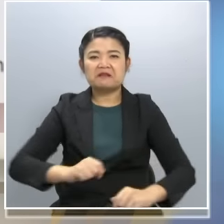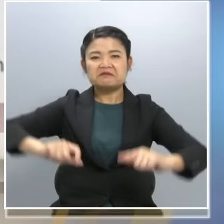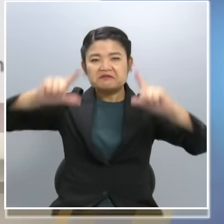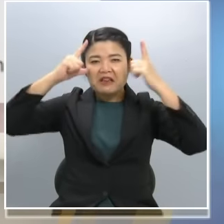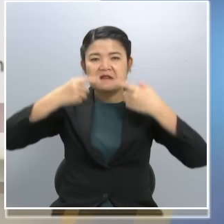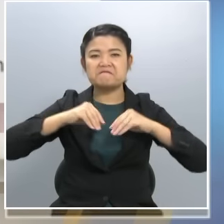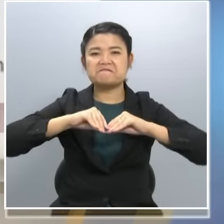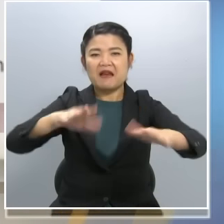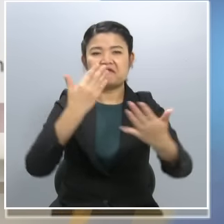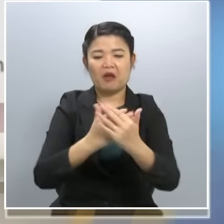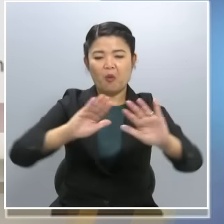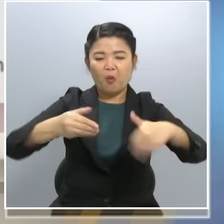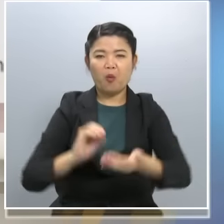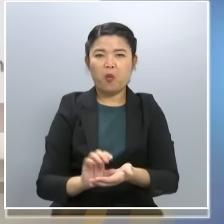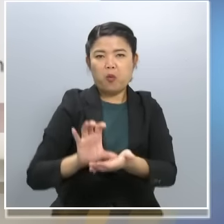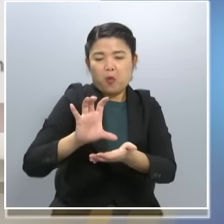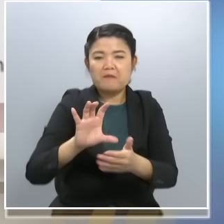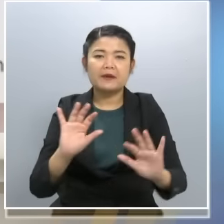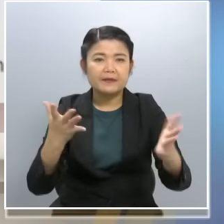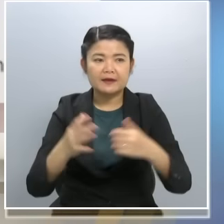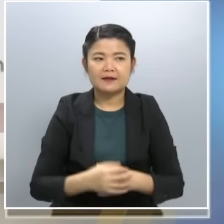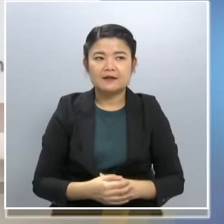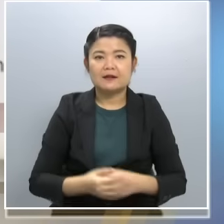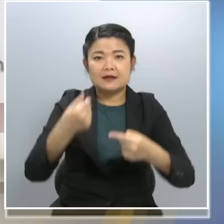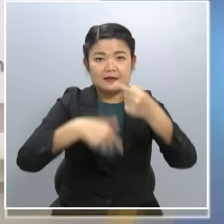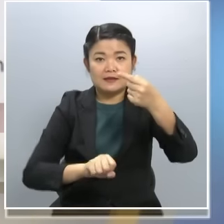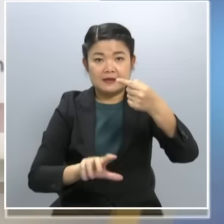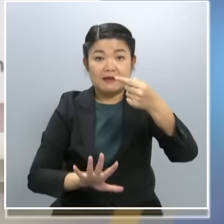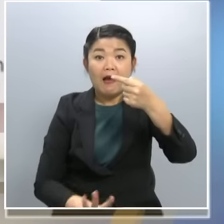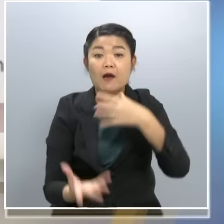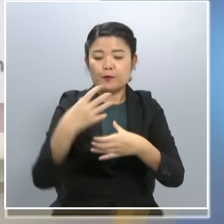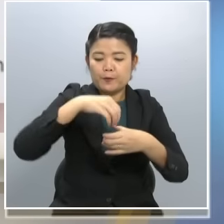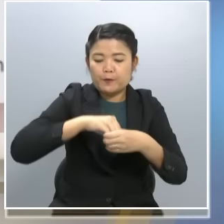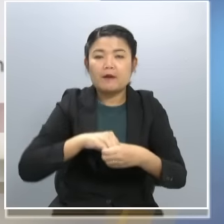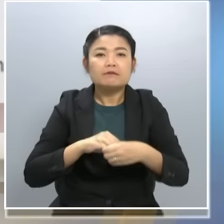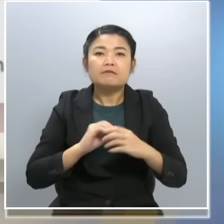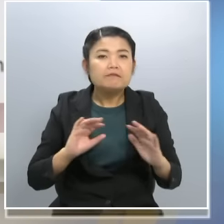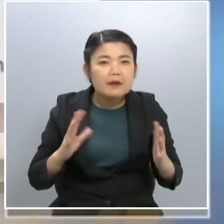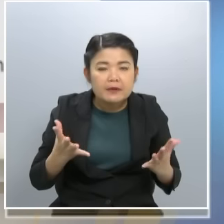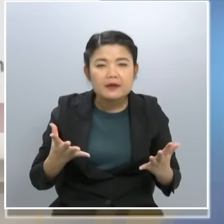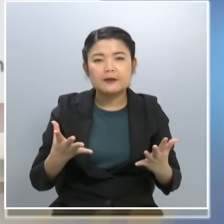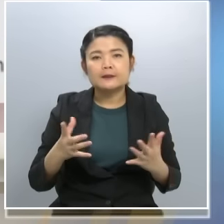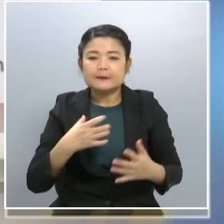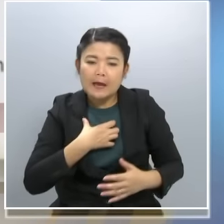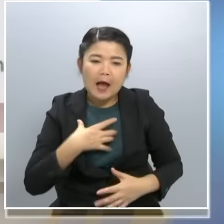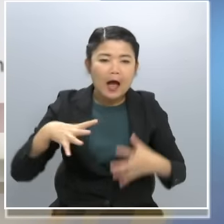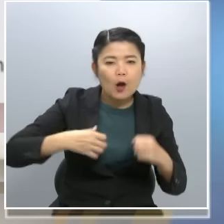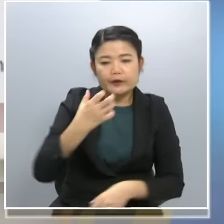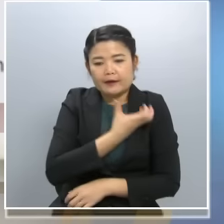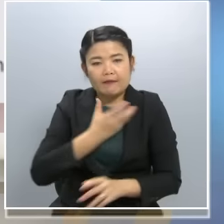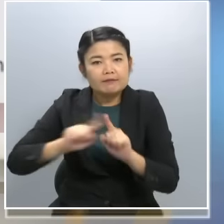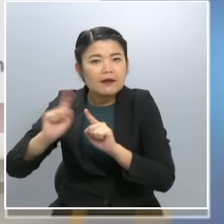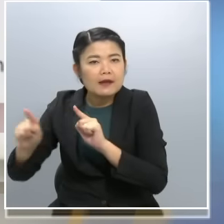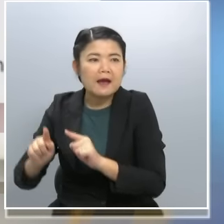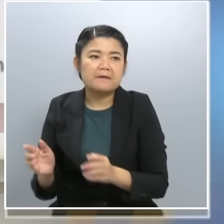จนอู้ฟู่หรอกเจ้าคะศีล 5ข้อยังรักษาไม่ได้กิเลสเกาะกินใจอาฆาตพยาบาทผ้า